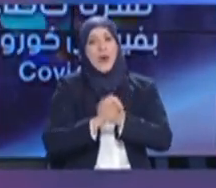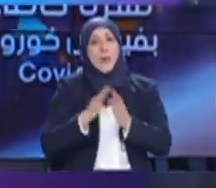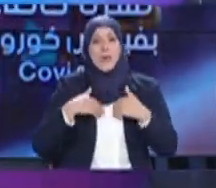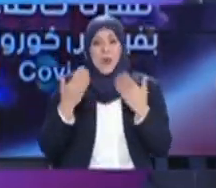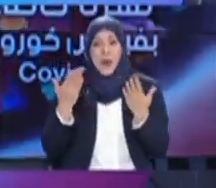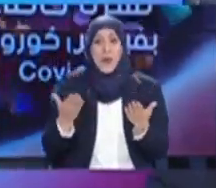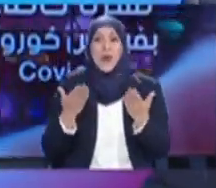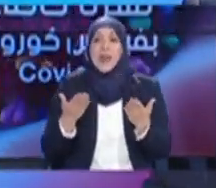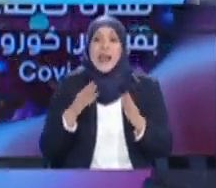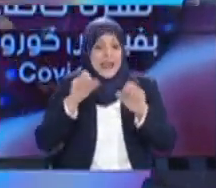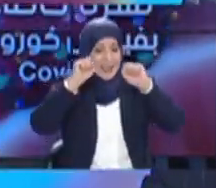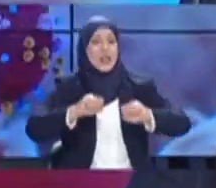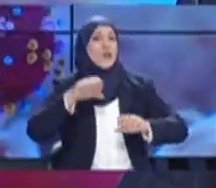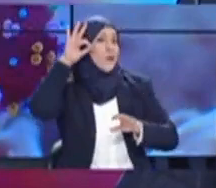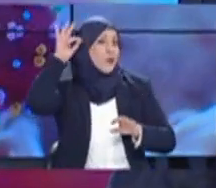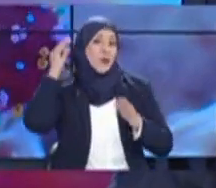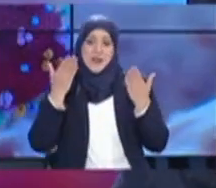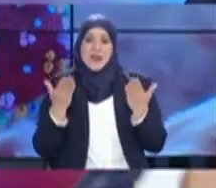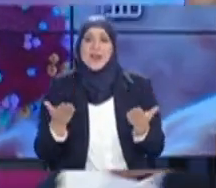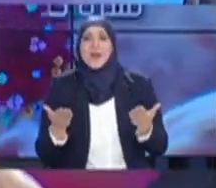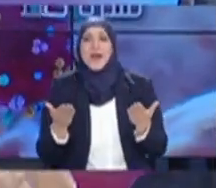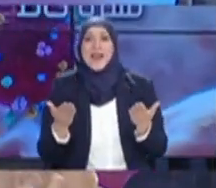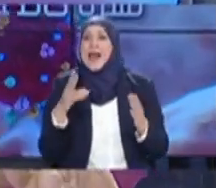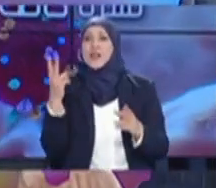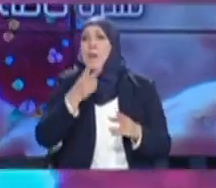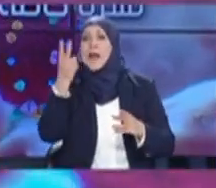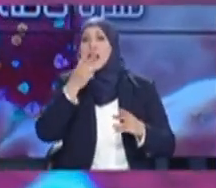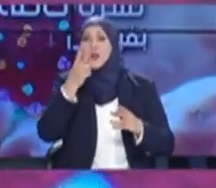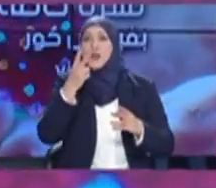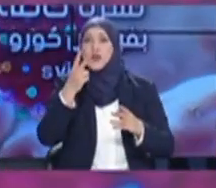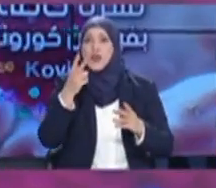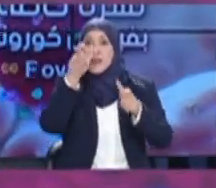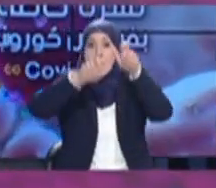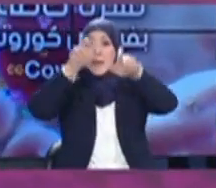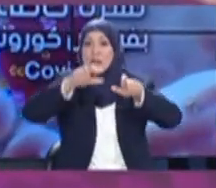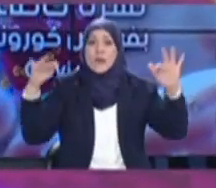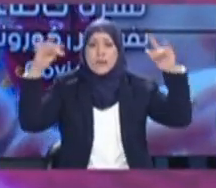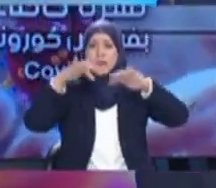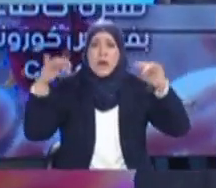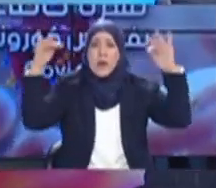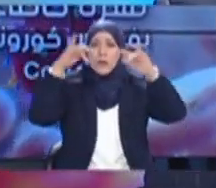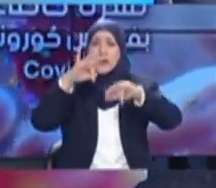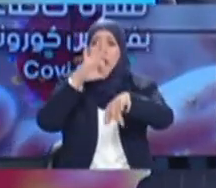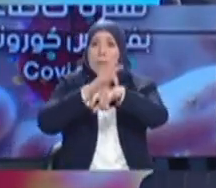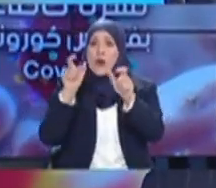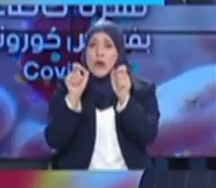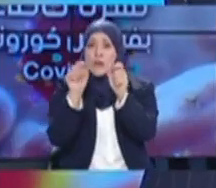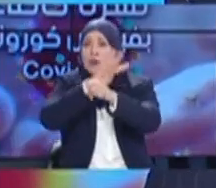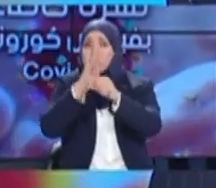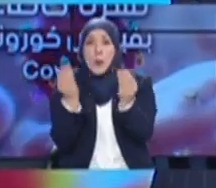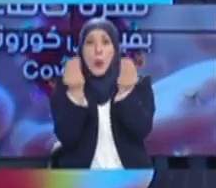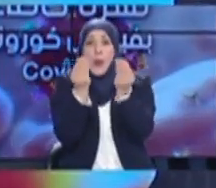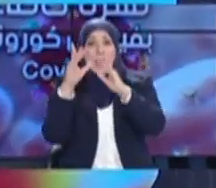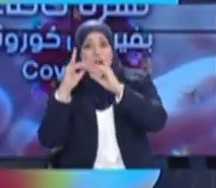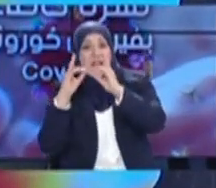اللي قد جرمنا قد لنجموه على خاطر مانيش قادرين دخلتوا للحالات ناخذوا ايطاليا باش ما نخوفش الناس اللي هي ايطاليا